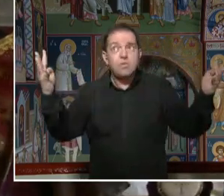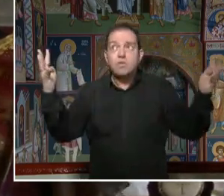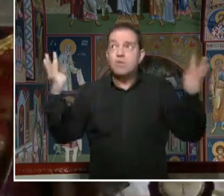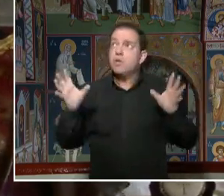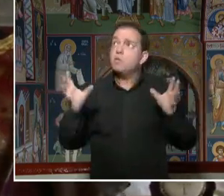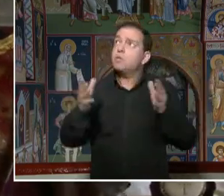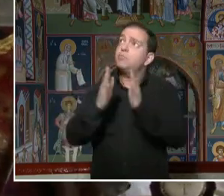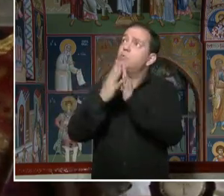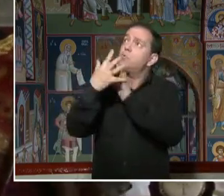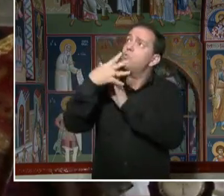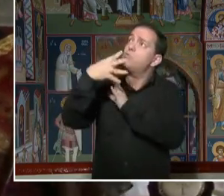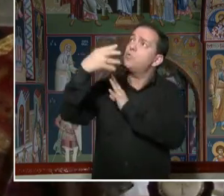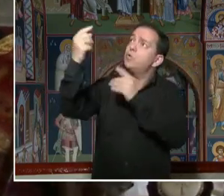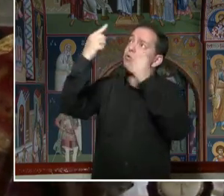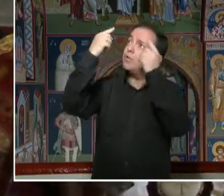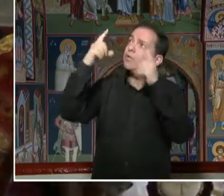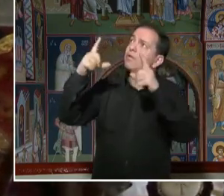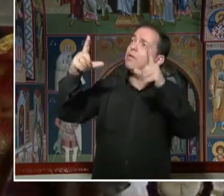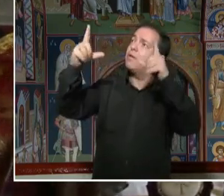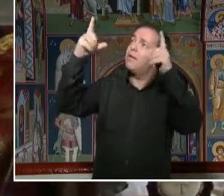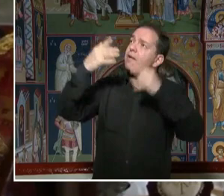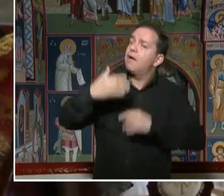Θεό για μας.